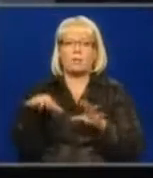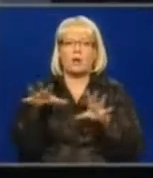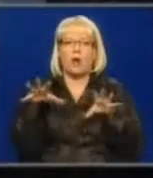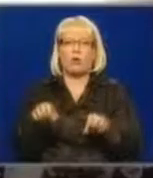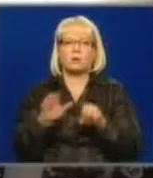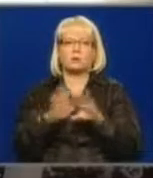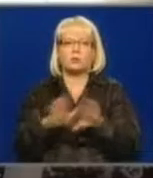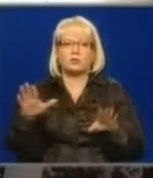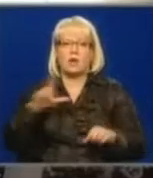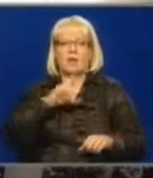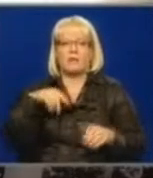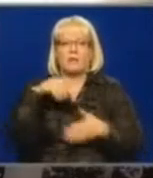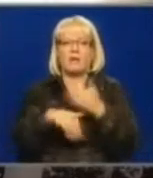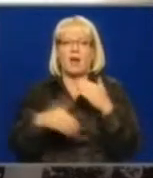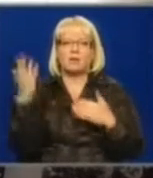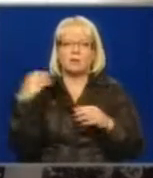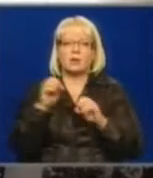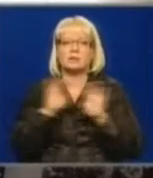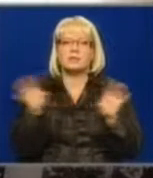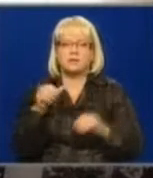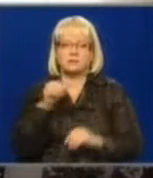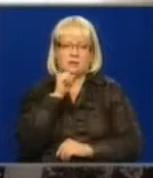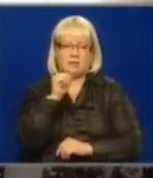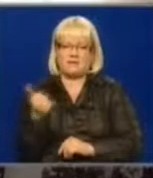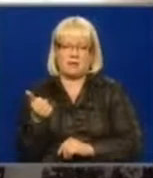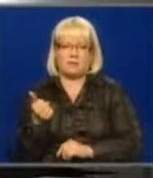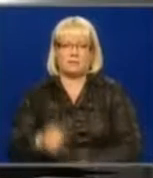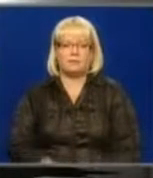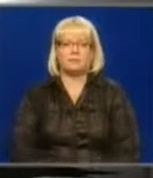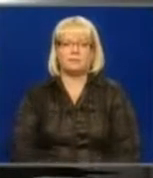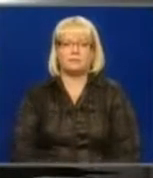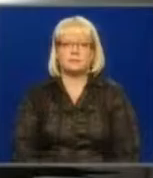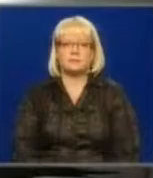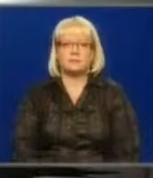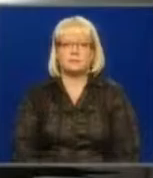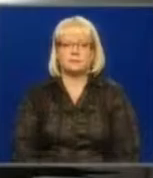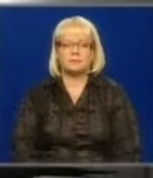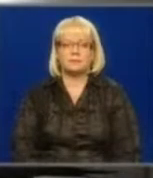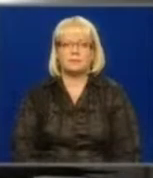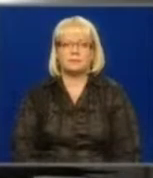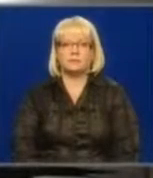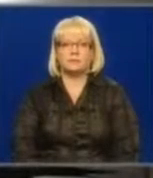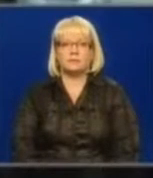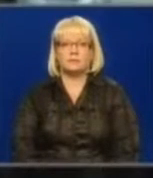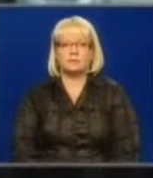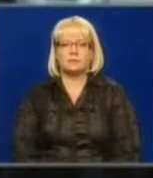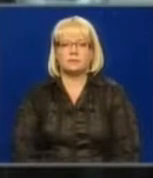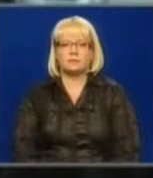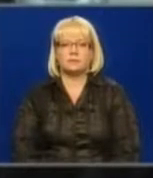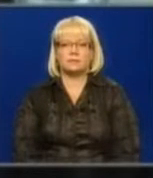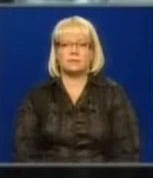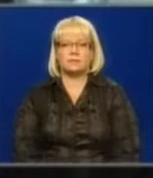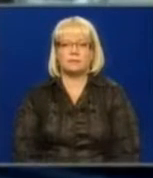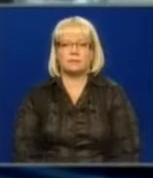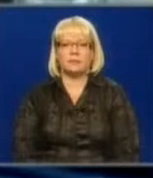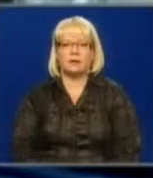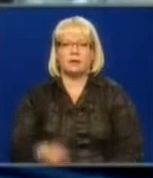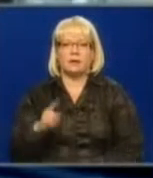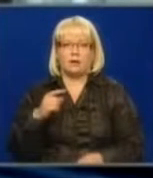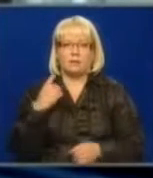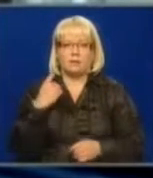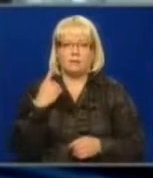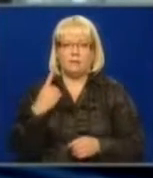5. augustā Latvija pievienoja PSRS. Apmeklējot okupācijas muzeju, prezidents iepazinās gan ar ekspozīcijām, gan ar